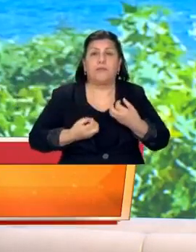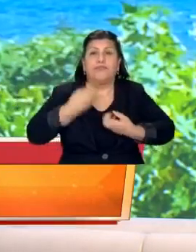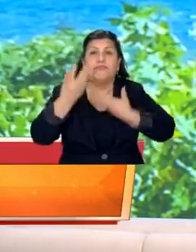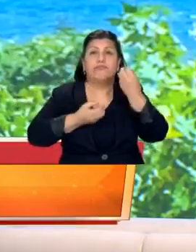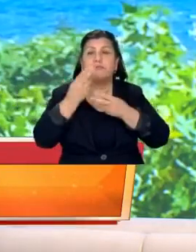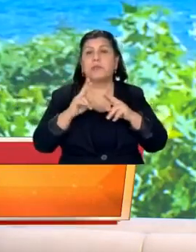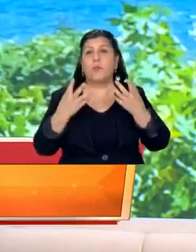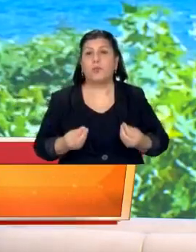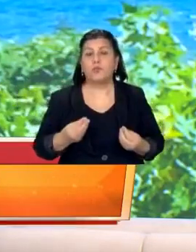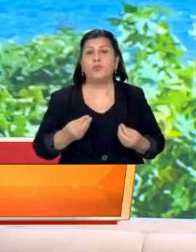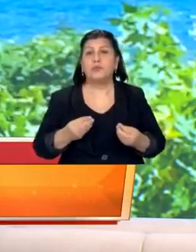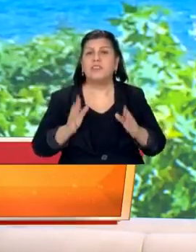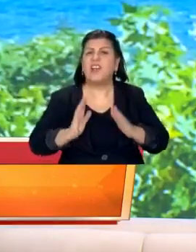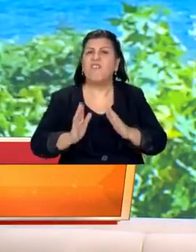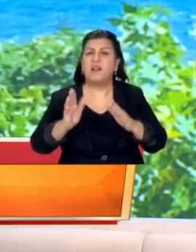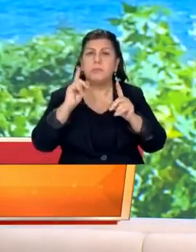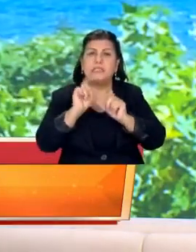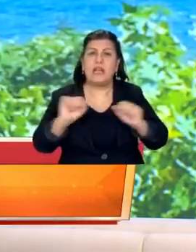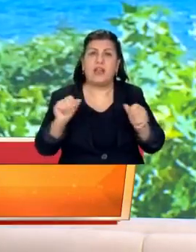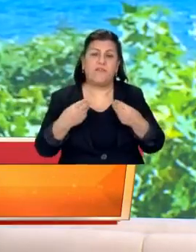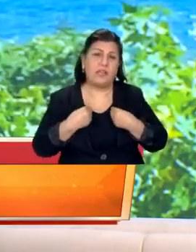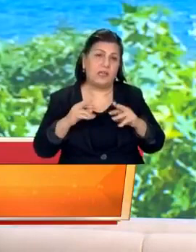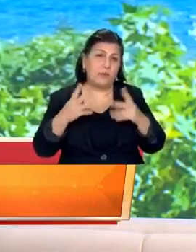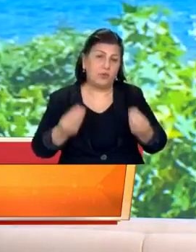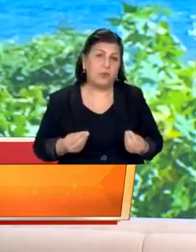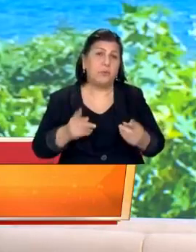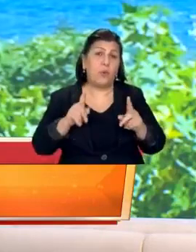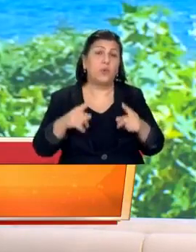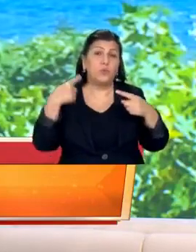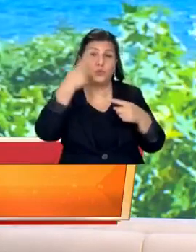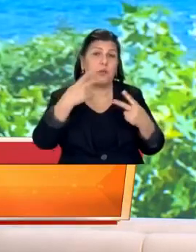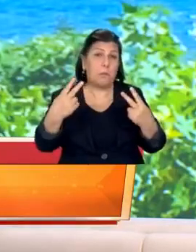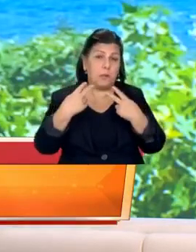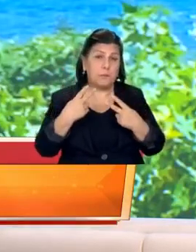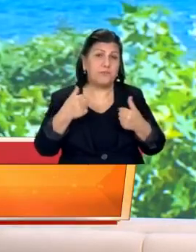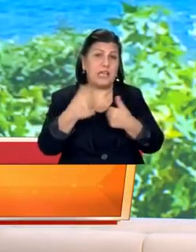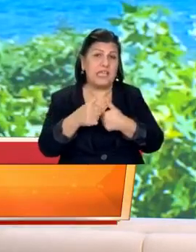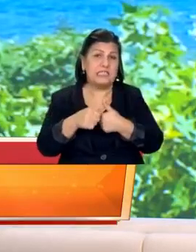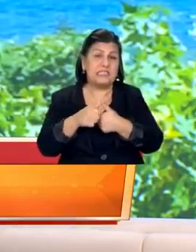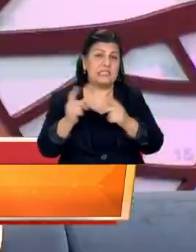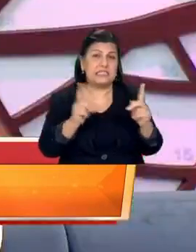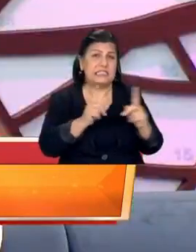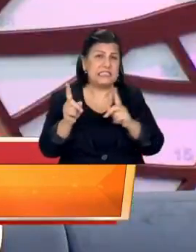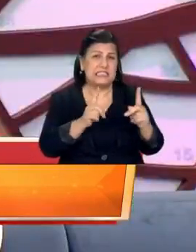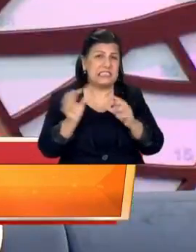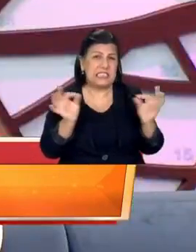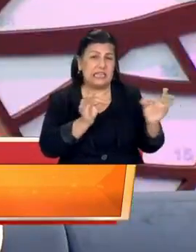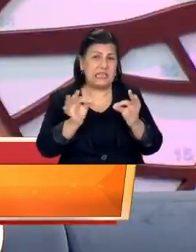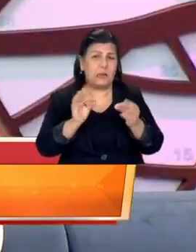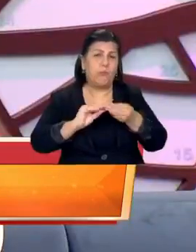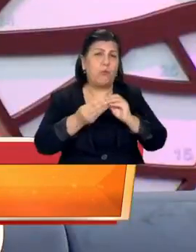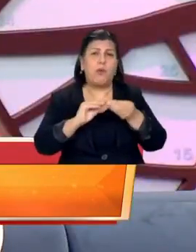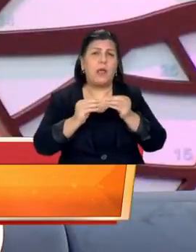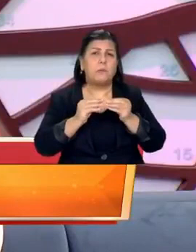ve sürekli sizi etkilemeye başlar O yüzden bakın eş ilişkilerinde sorun yaşamamak diye bir şey Mümkün değil